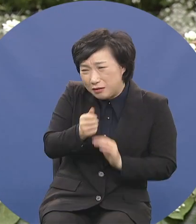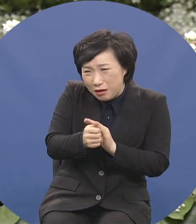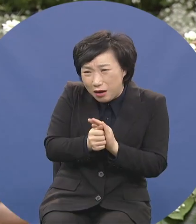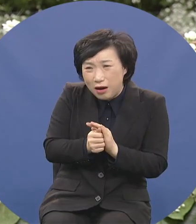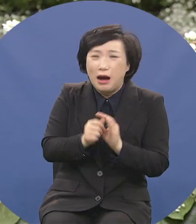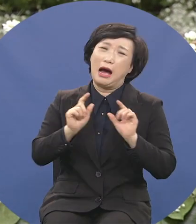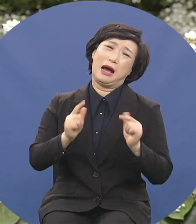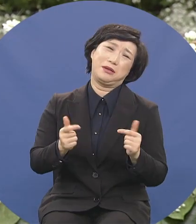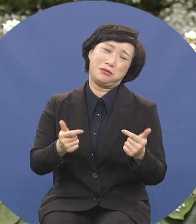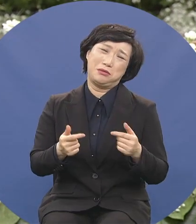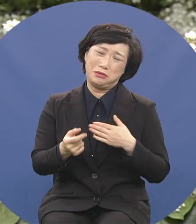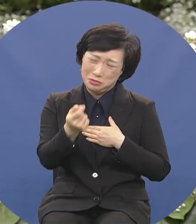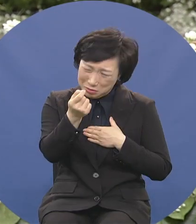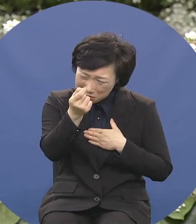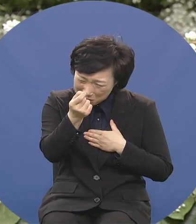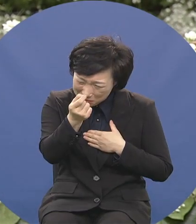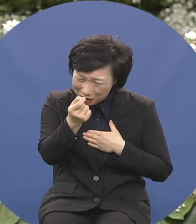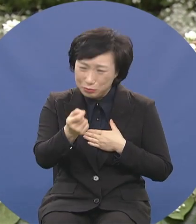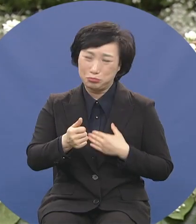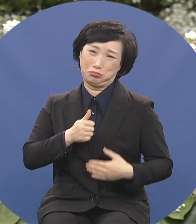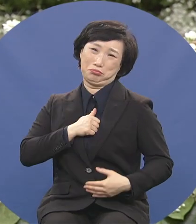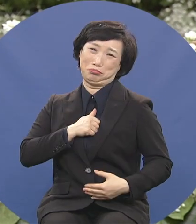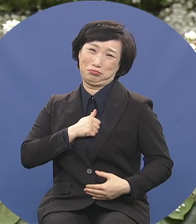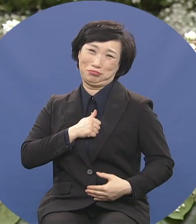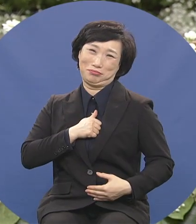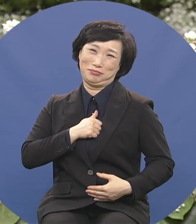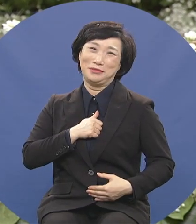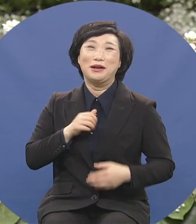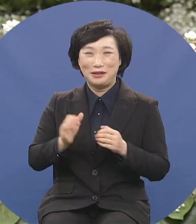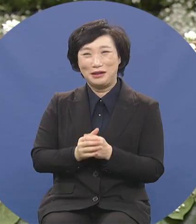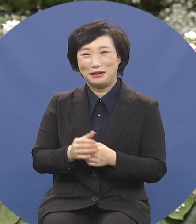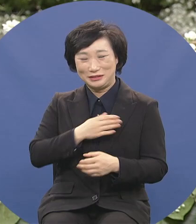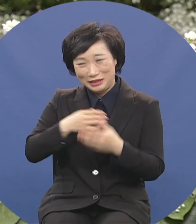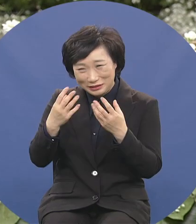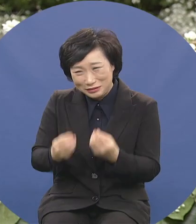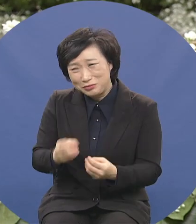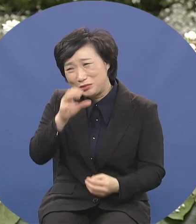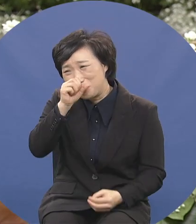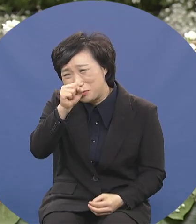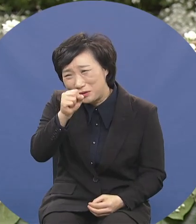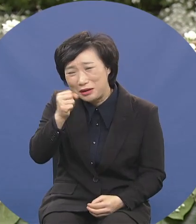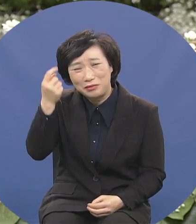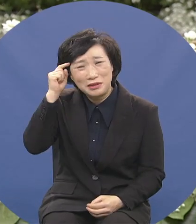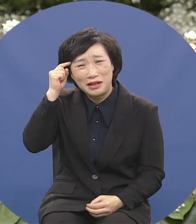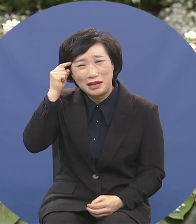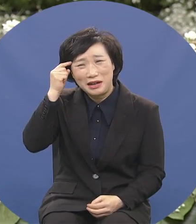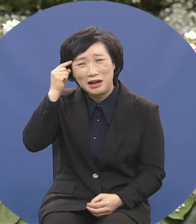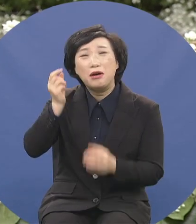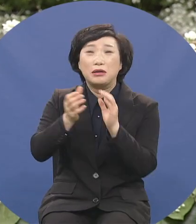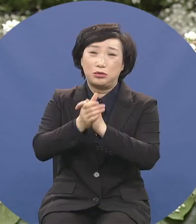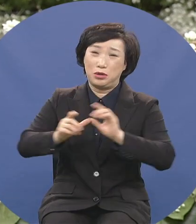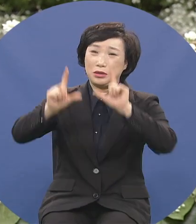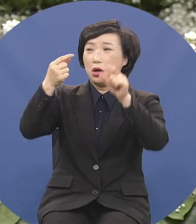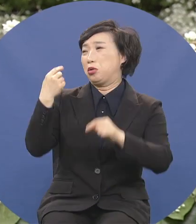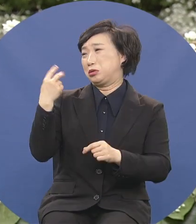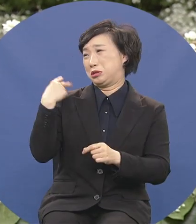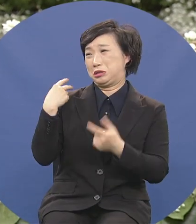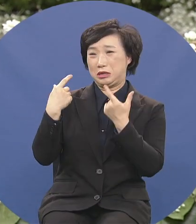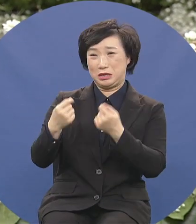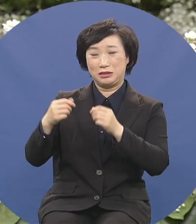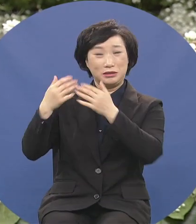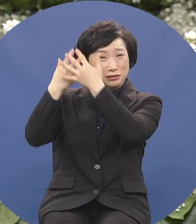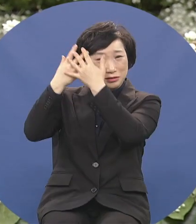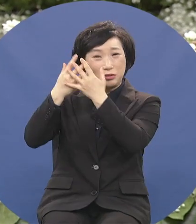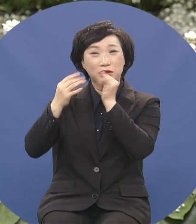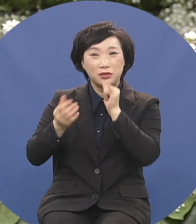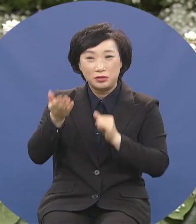조금이라도 염치가 있었으면 좋겠습니다 한 날이 엊그제 같은데